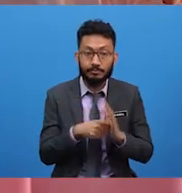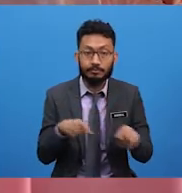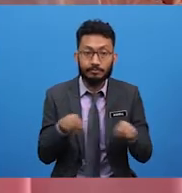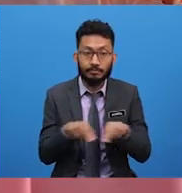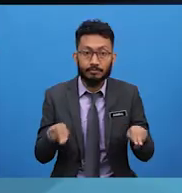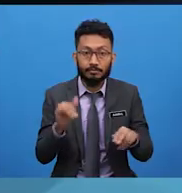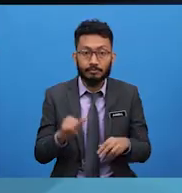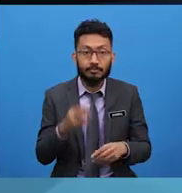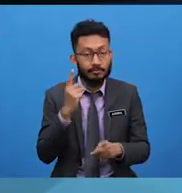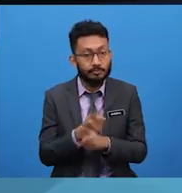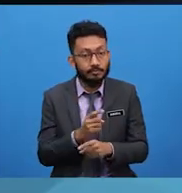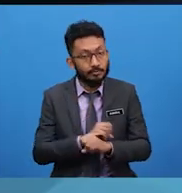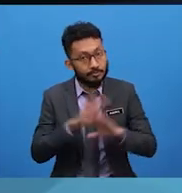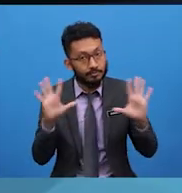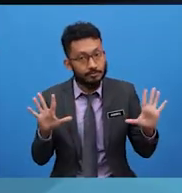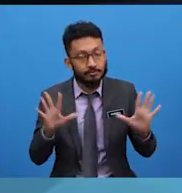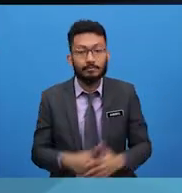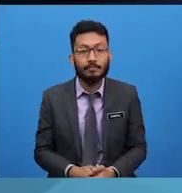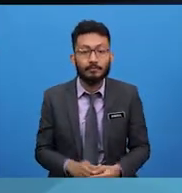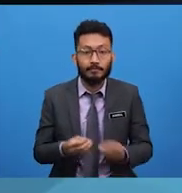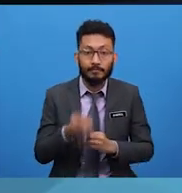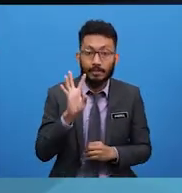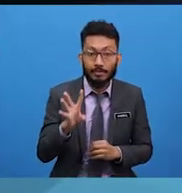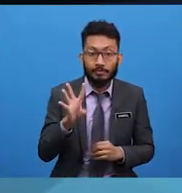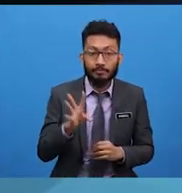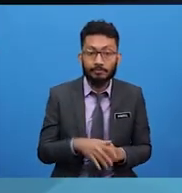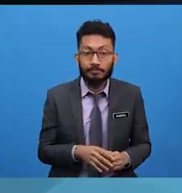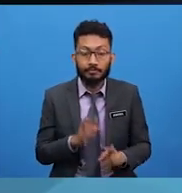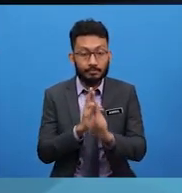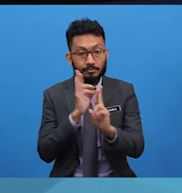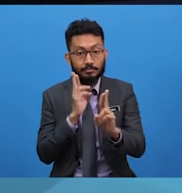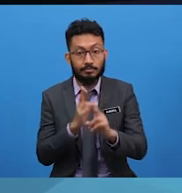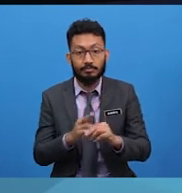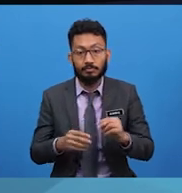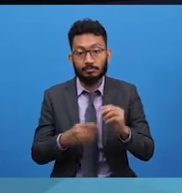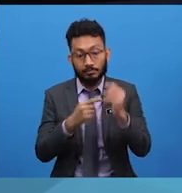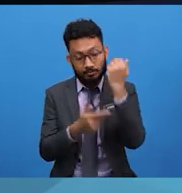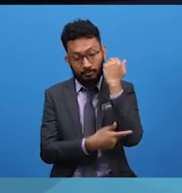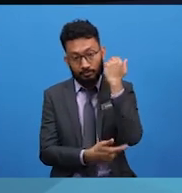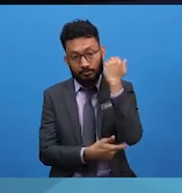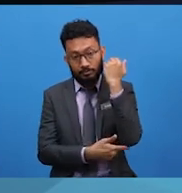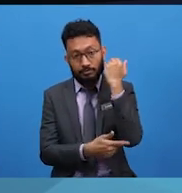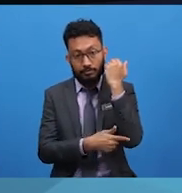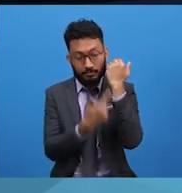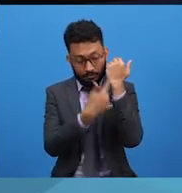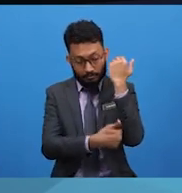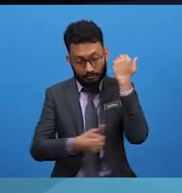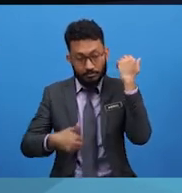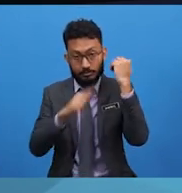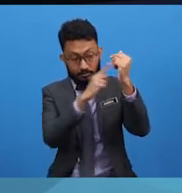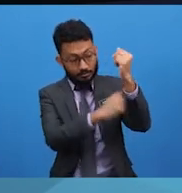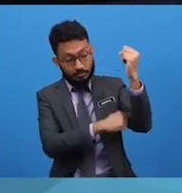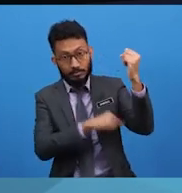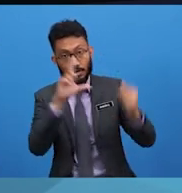tepat. Keempat, pembaris sesiku L. Pembaris sesiku L digunakan